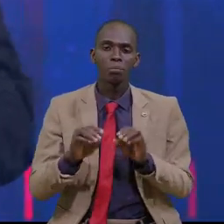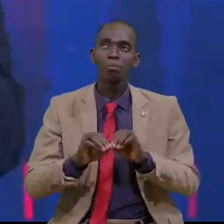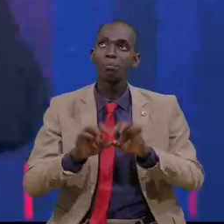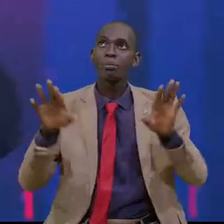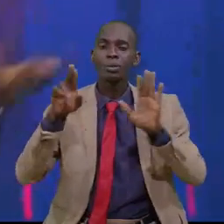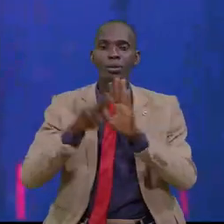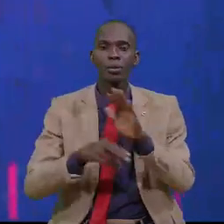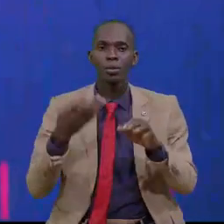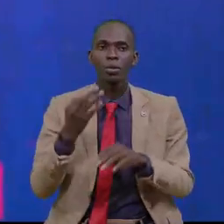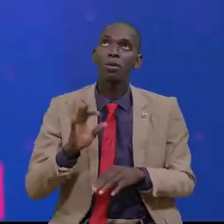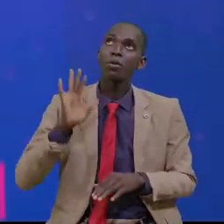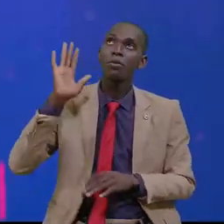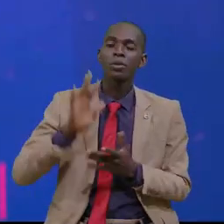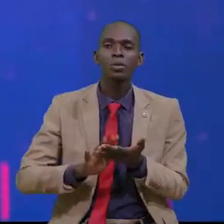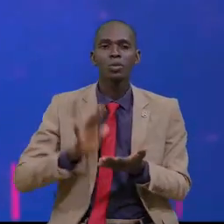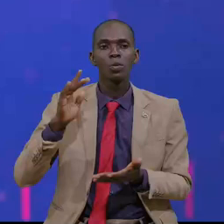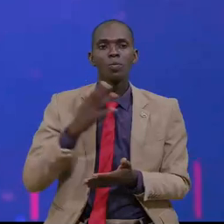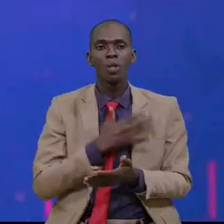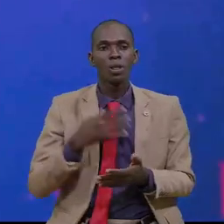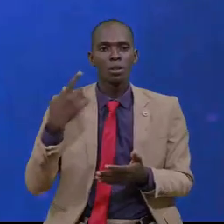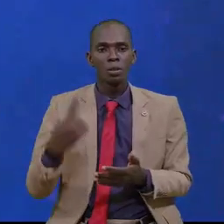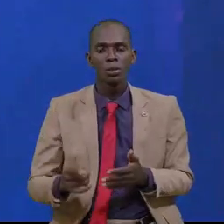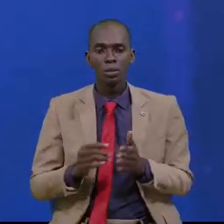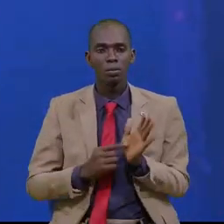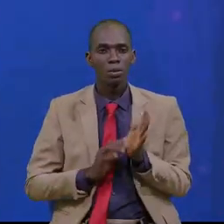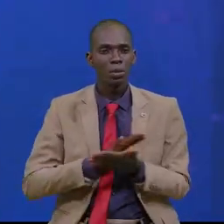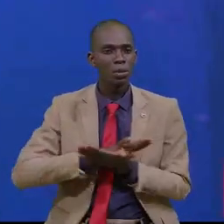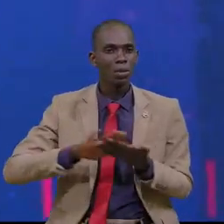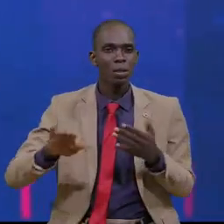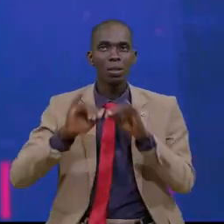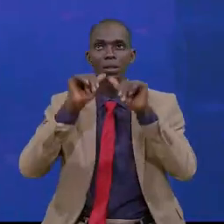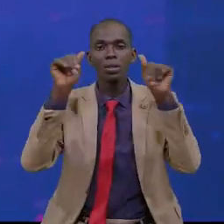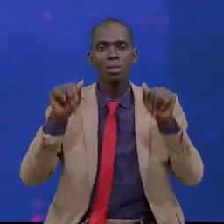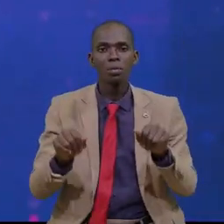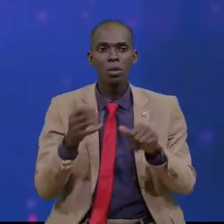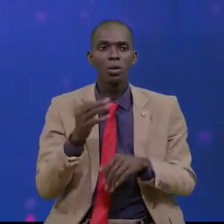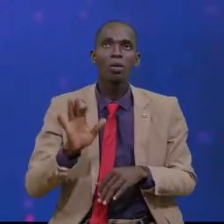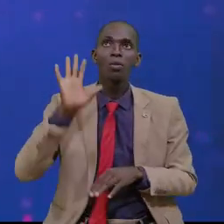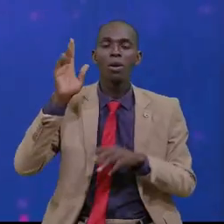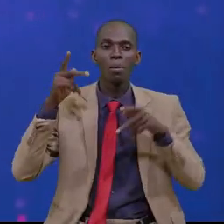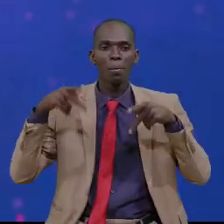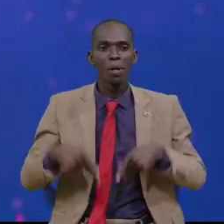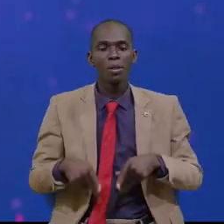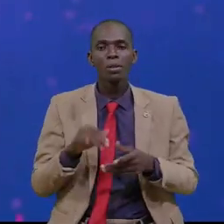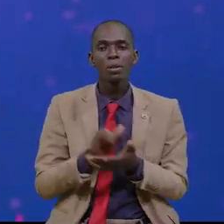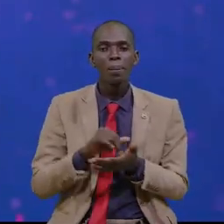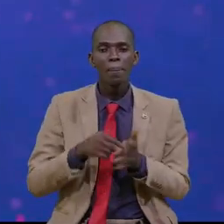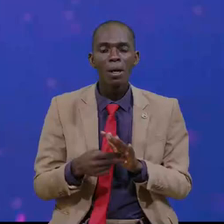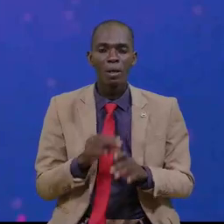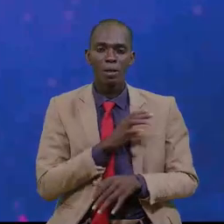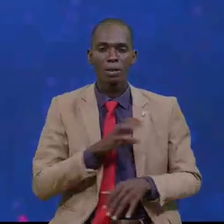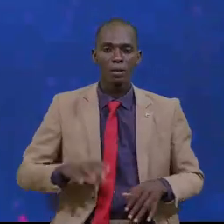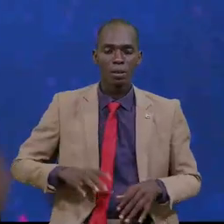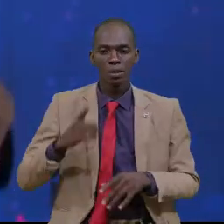le reflet de sa gloire, et l'empreinte de sa personne, c'est-à-dire Christ, le